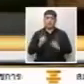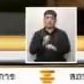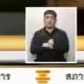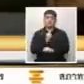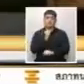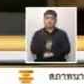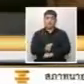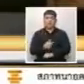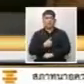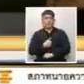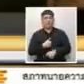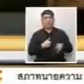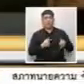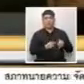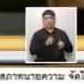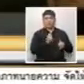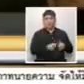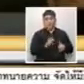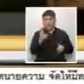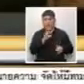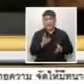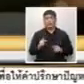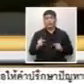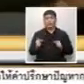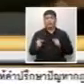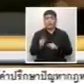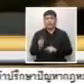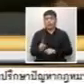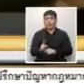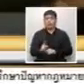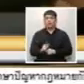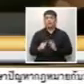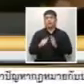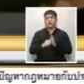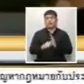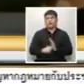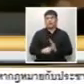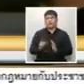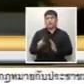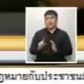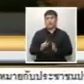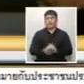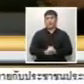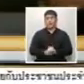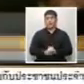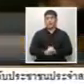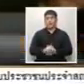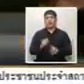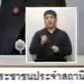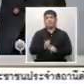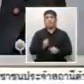ว่าทางผู้ว่าจ้างเนี่ยไม่สามารถหาสถานที่ให้ได้มีการแก้ปัญหาจากผู้รับจ้างโดยการที่ให้เอาไปบริจ